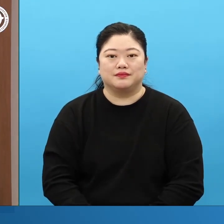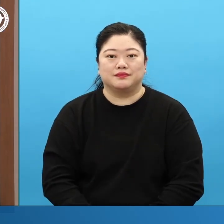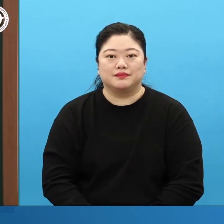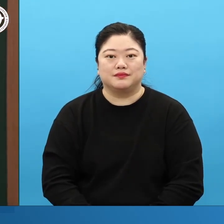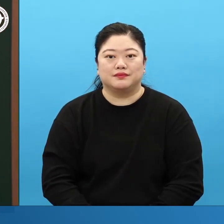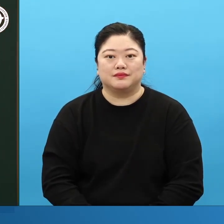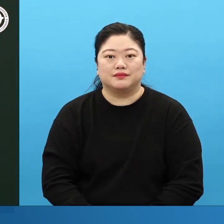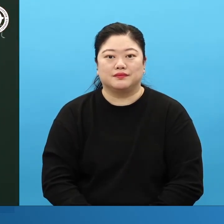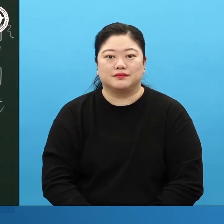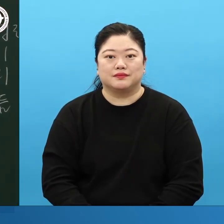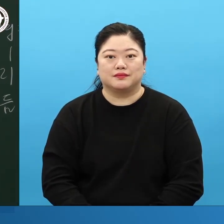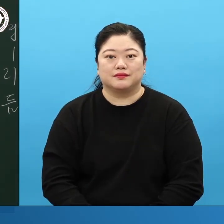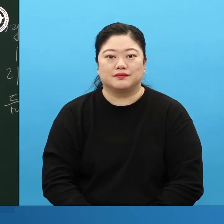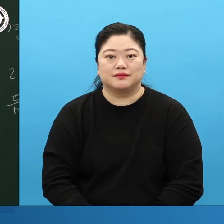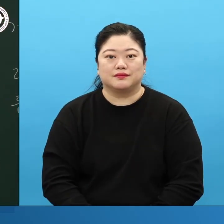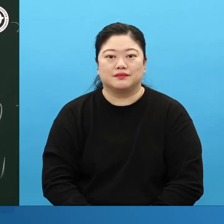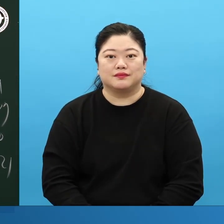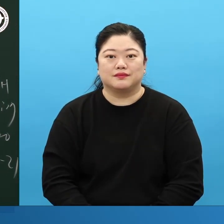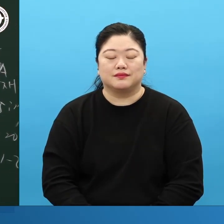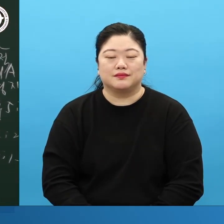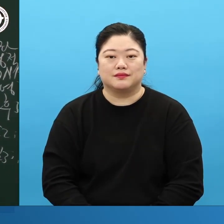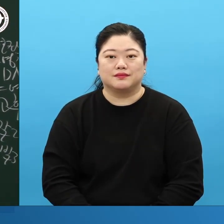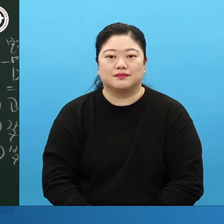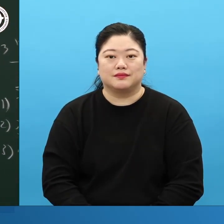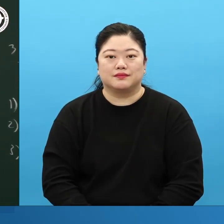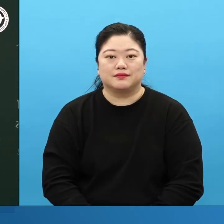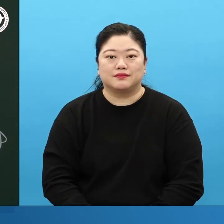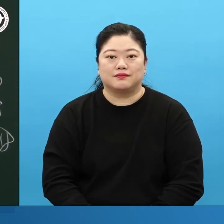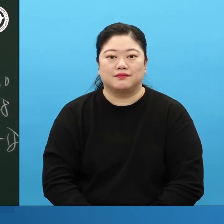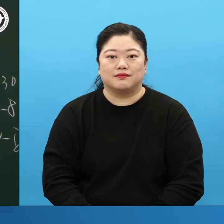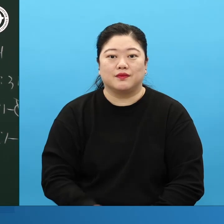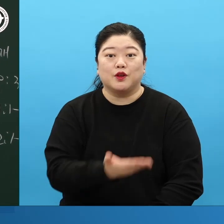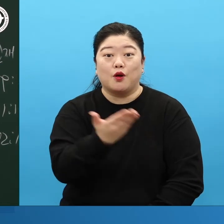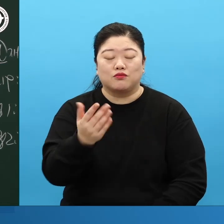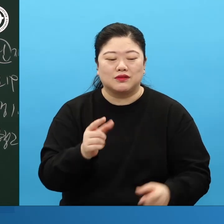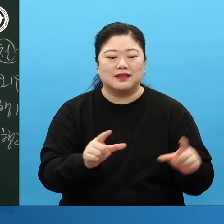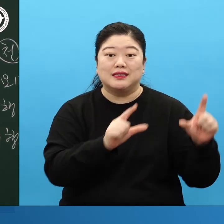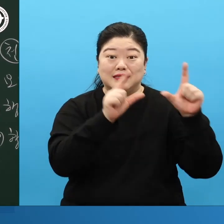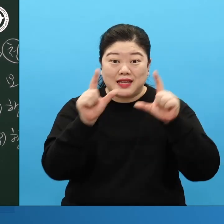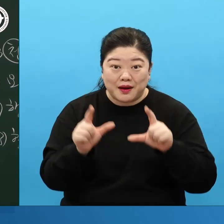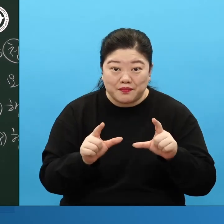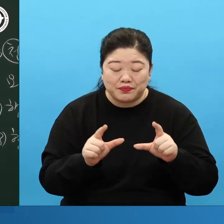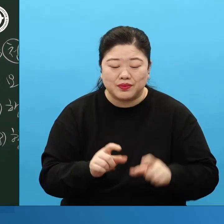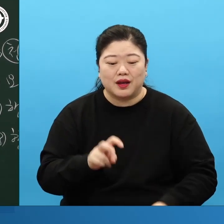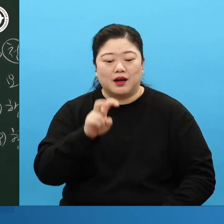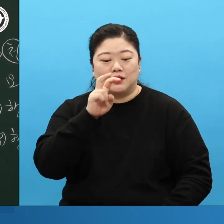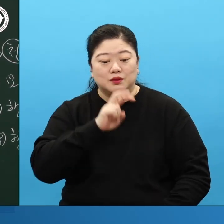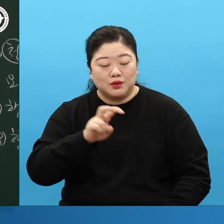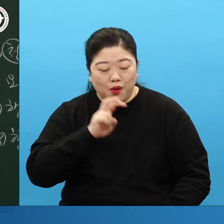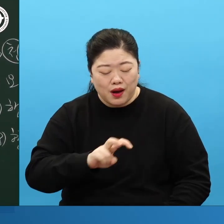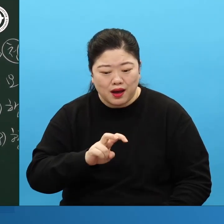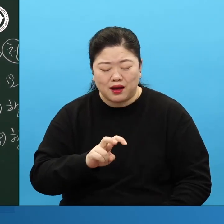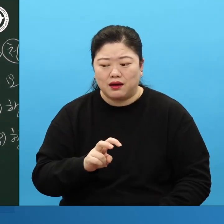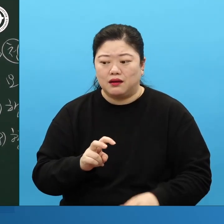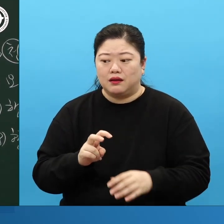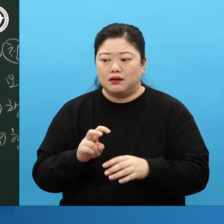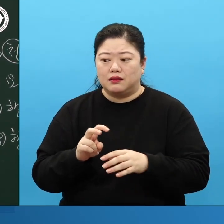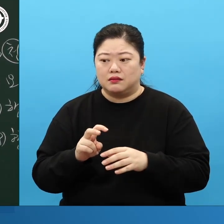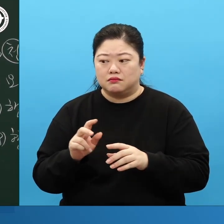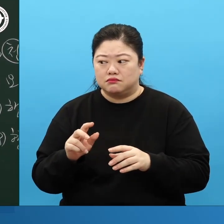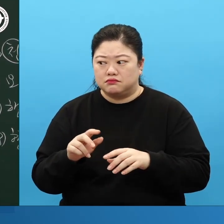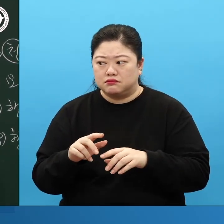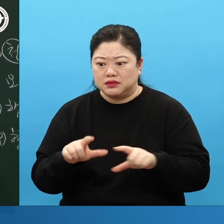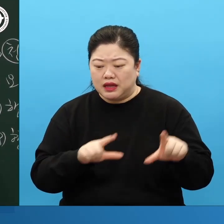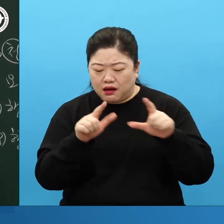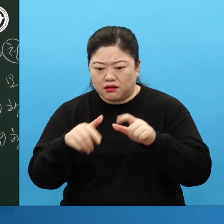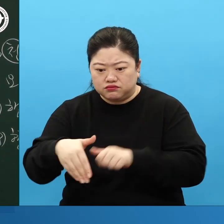el ritmo. 예, 모든 게 뭐 삶도 뭐 음악도 다 리듬이잖아요. En todas las cosas en el mundo, incluso la música, también